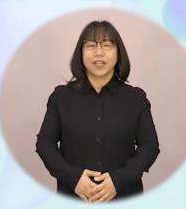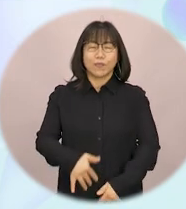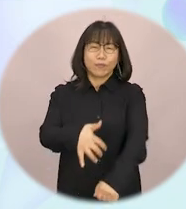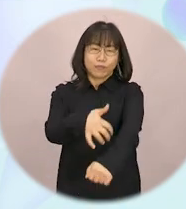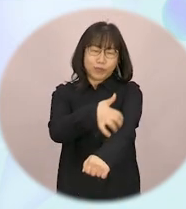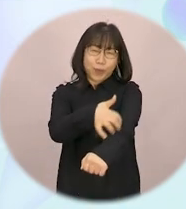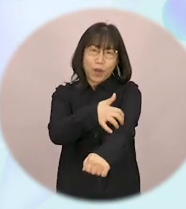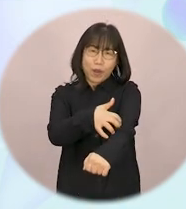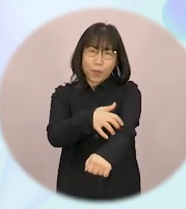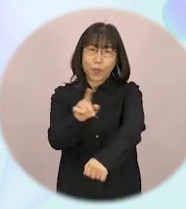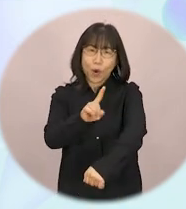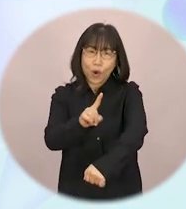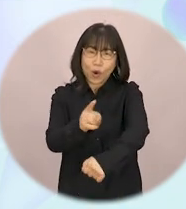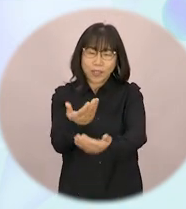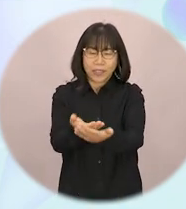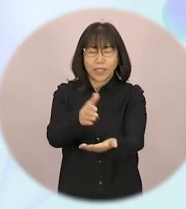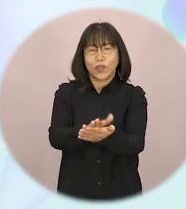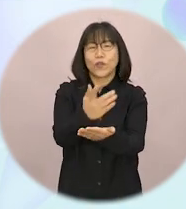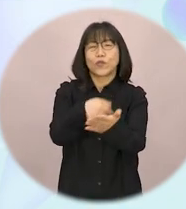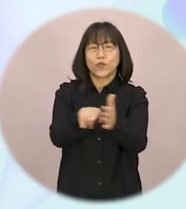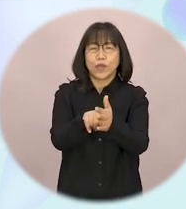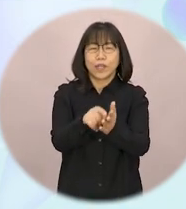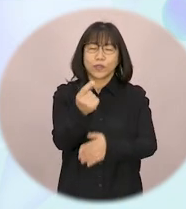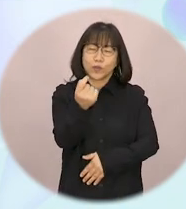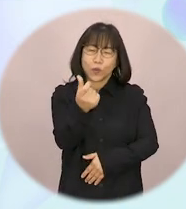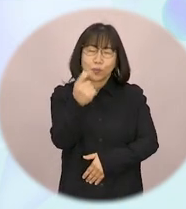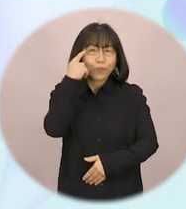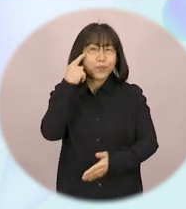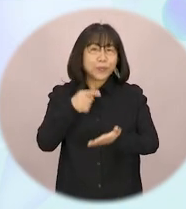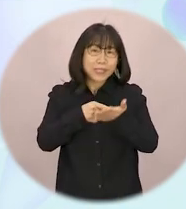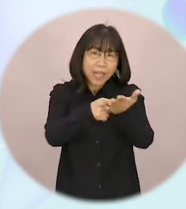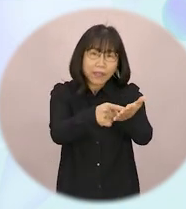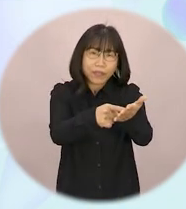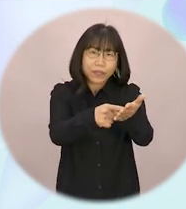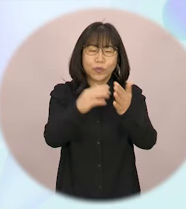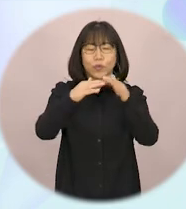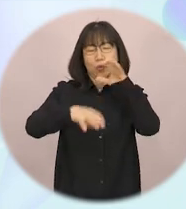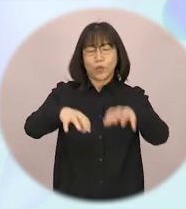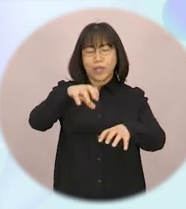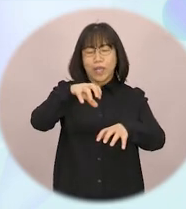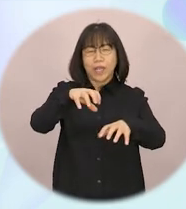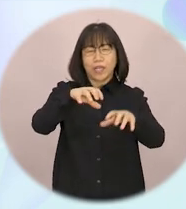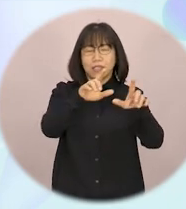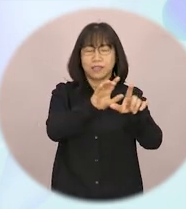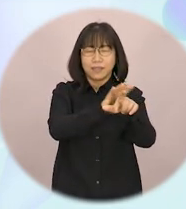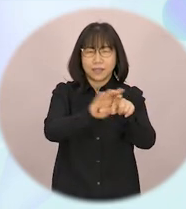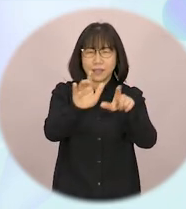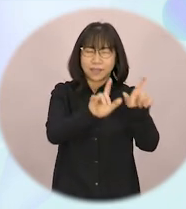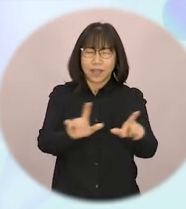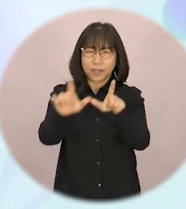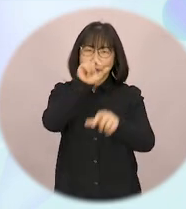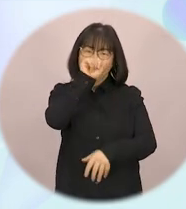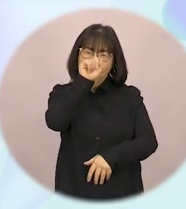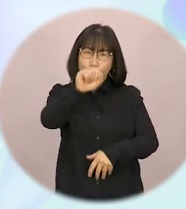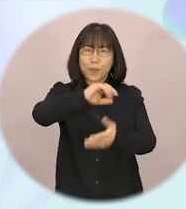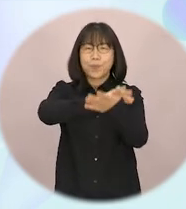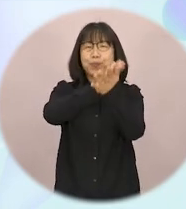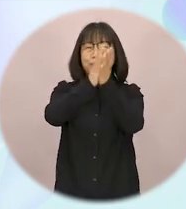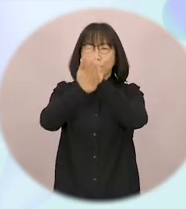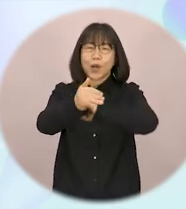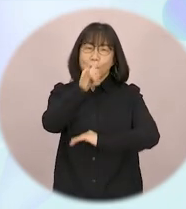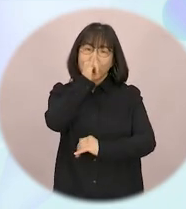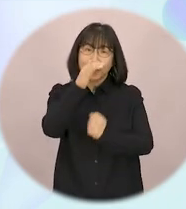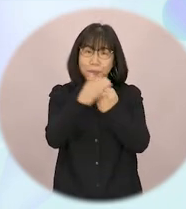불편한 점을 개선할 수 있는 작은 제안으로 우리 동네가 살기 좋은 곳으로 변하고 있습니다 강서구가 이런 국민들의